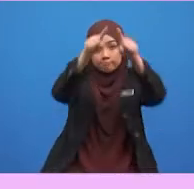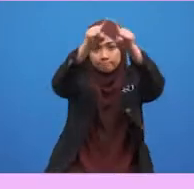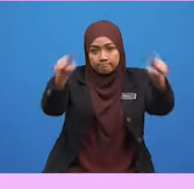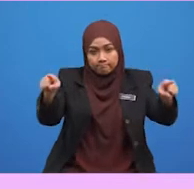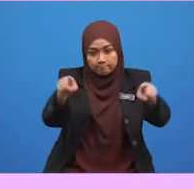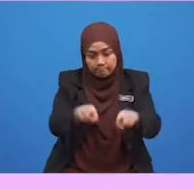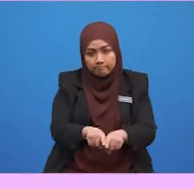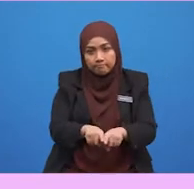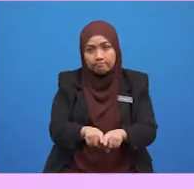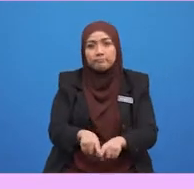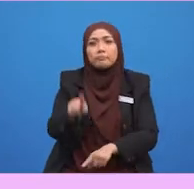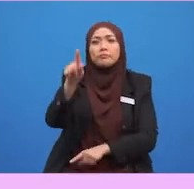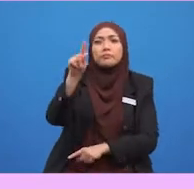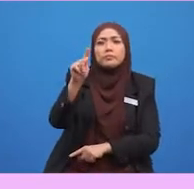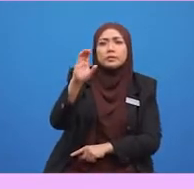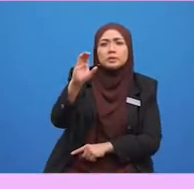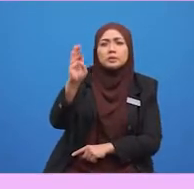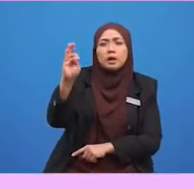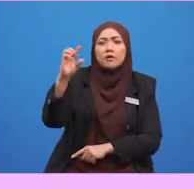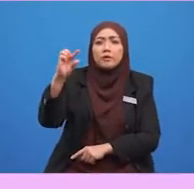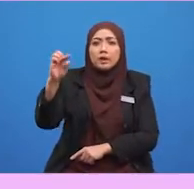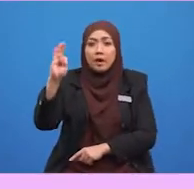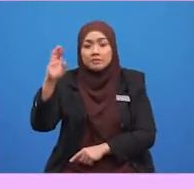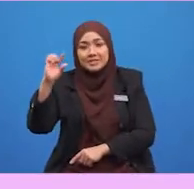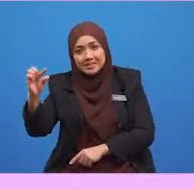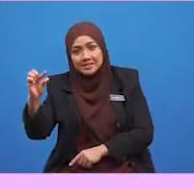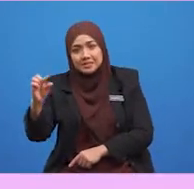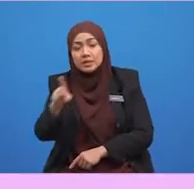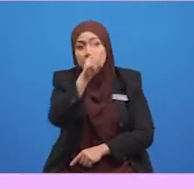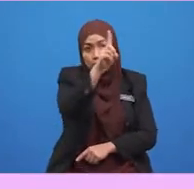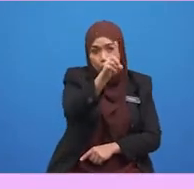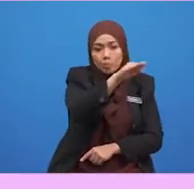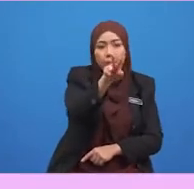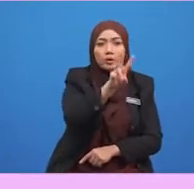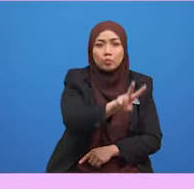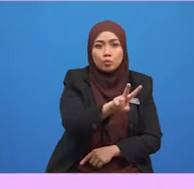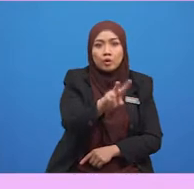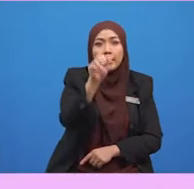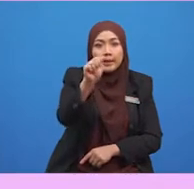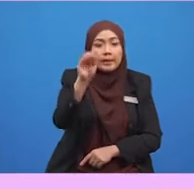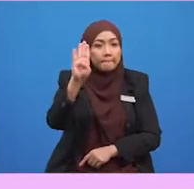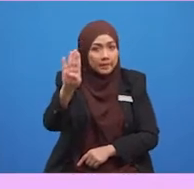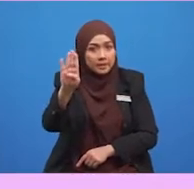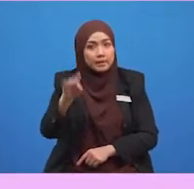lelayang EHFG sama dengan 1 per 2 AB.